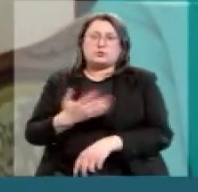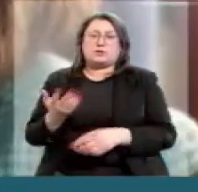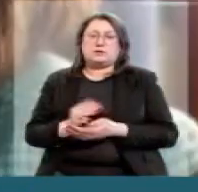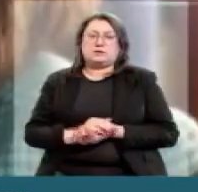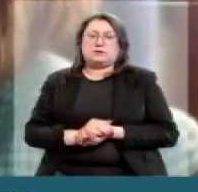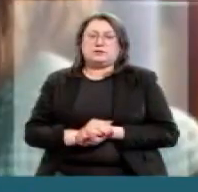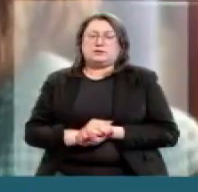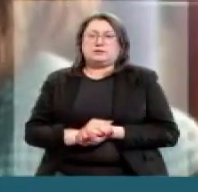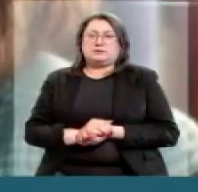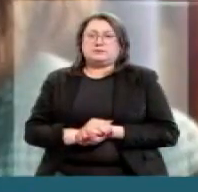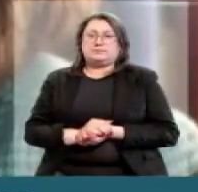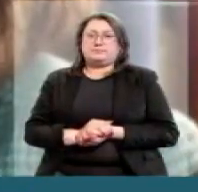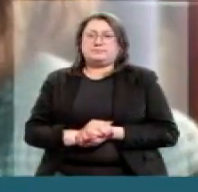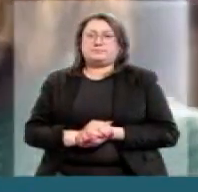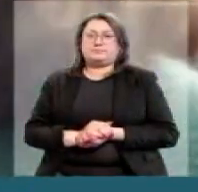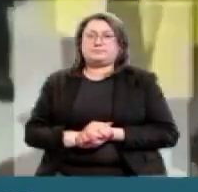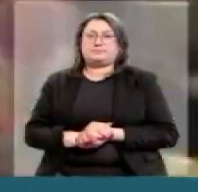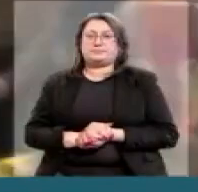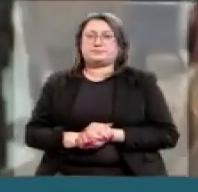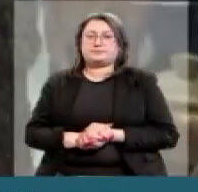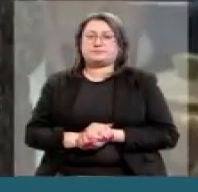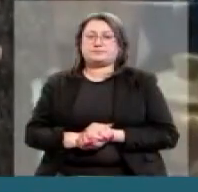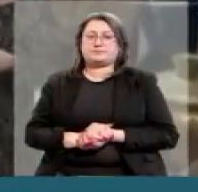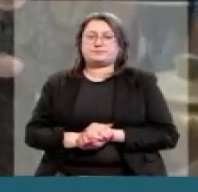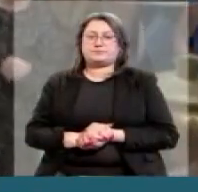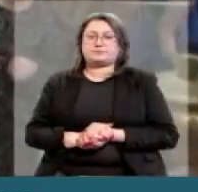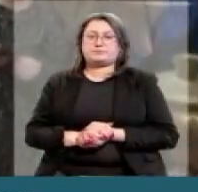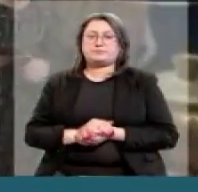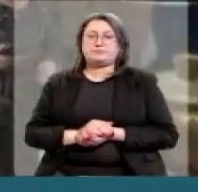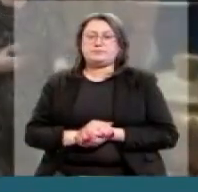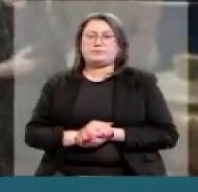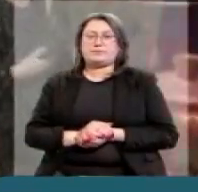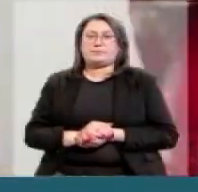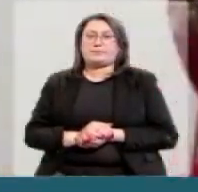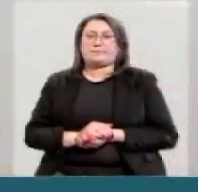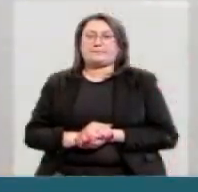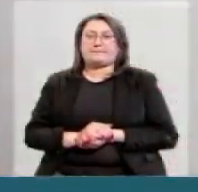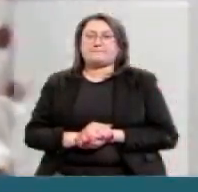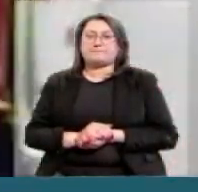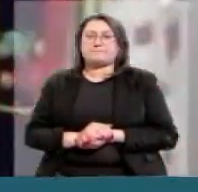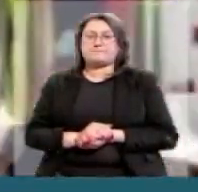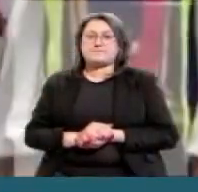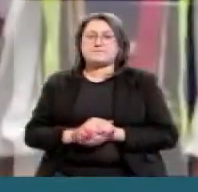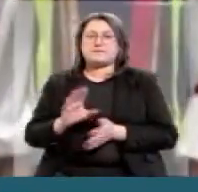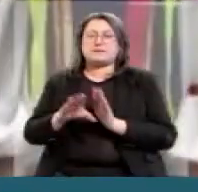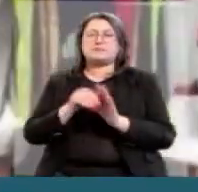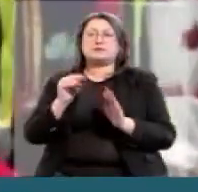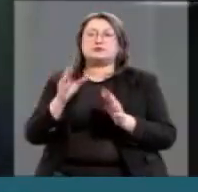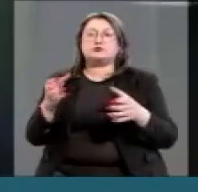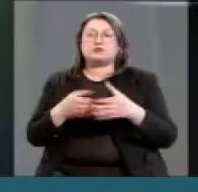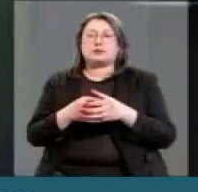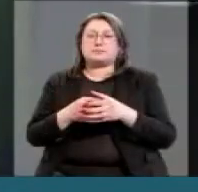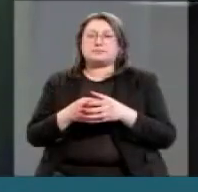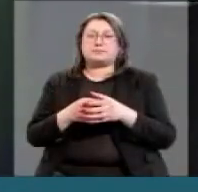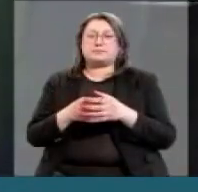өзгерістерге ықпал жасауға еңбек жасап жатырмыз. Петропавл қаласында жергілікті этномәдени бірлестіктердің қатысуымен ауыл әлемінің жүз тілінде фестиваль